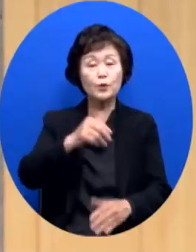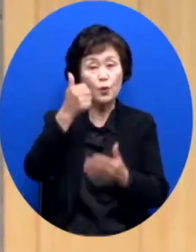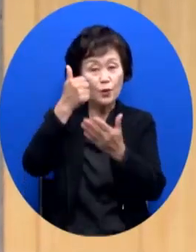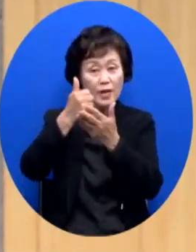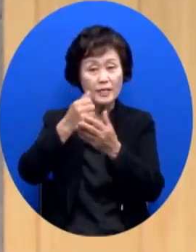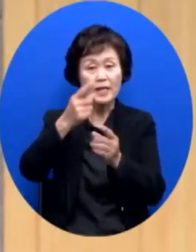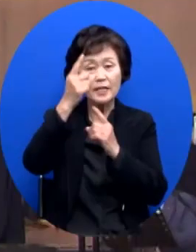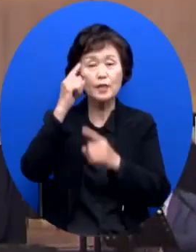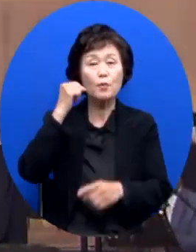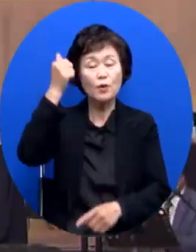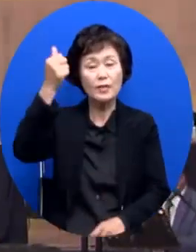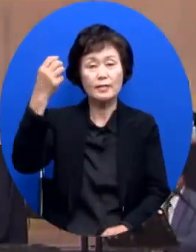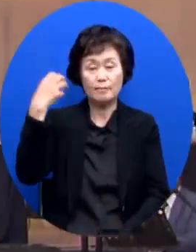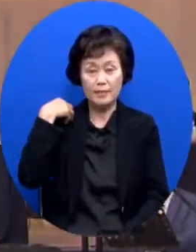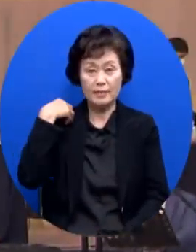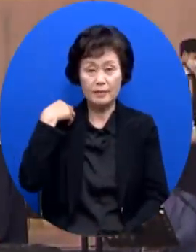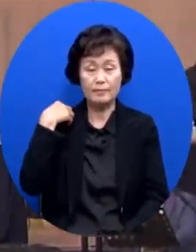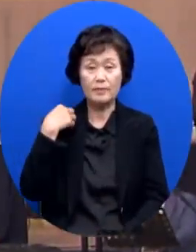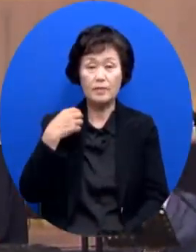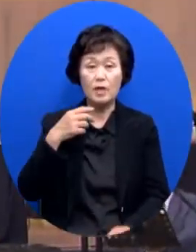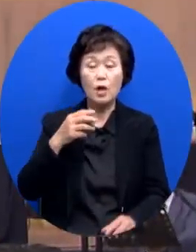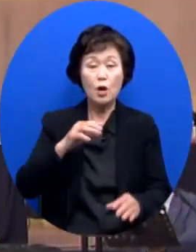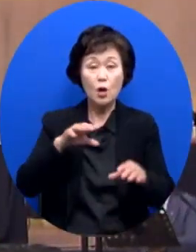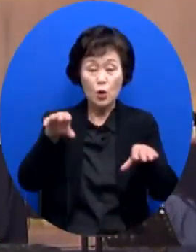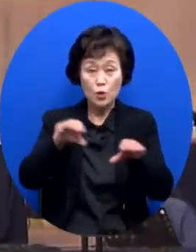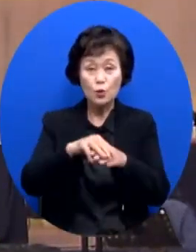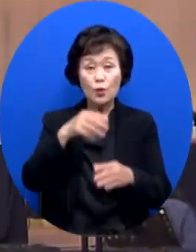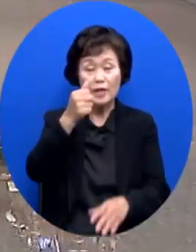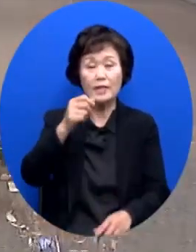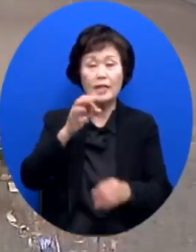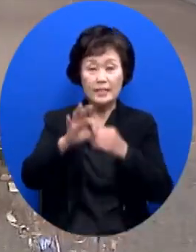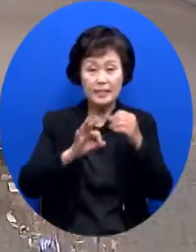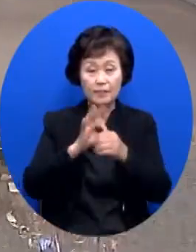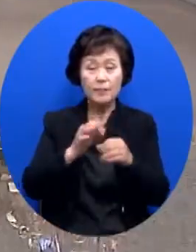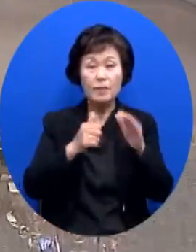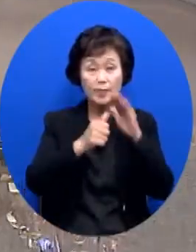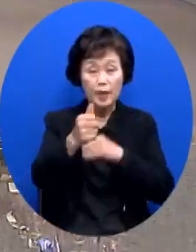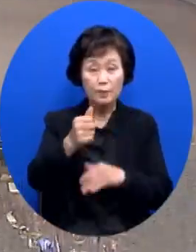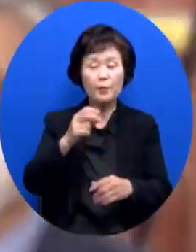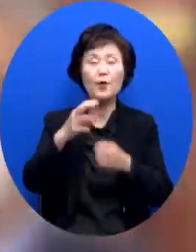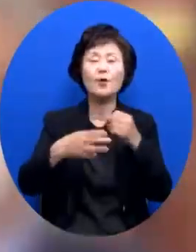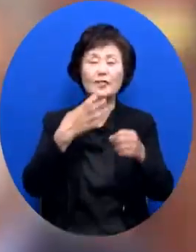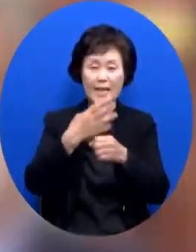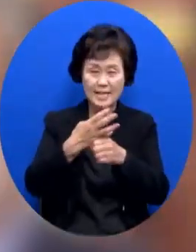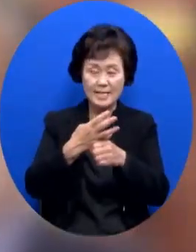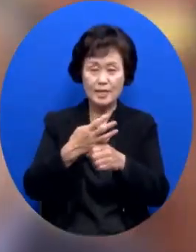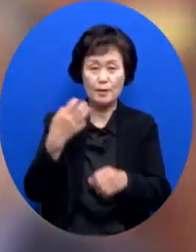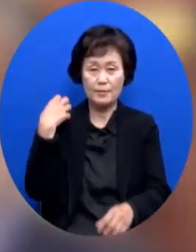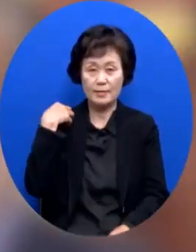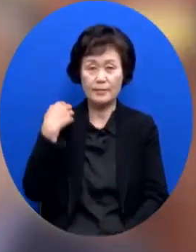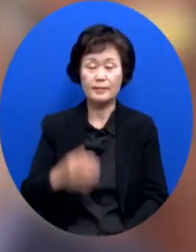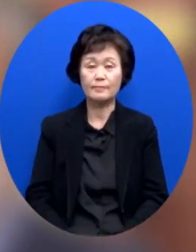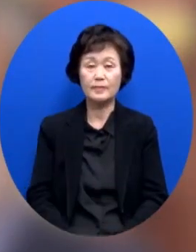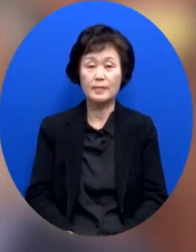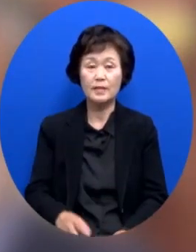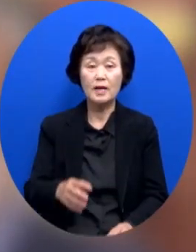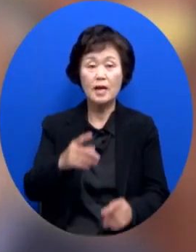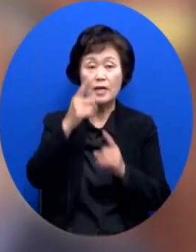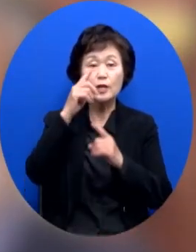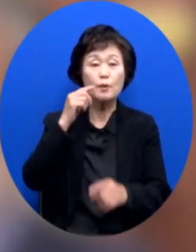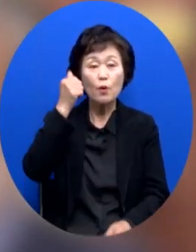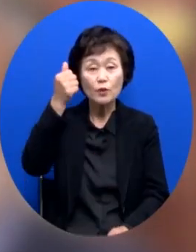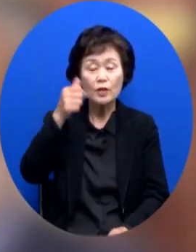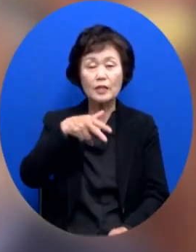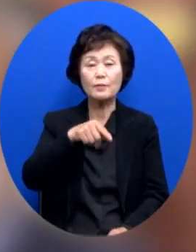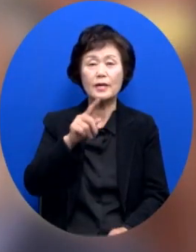목사가 맡습니다. 총회장 10년, 대표총회장 4년째입니다. 총회장도 이태근 목사와 정동균 목사가